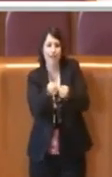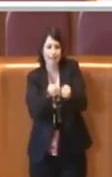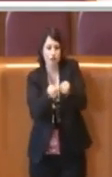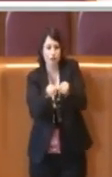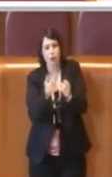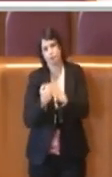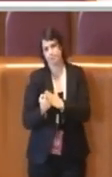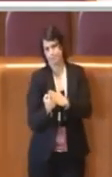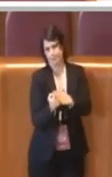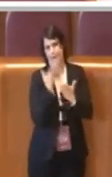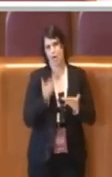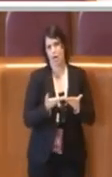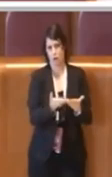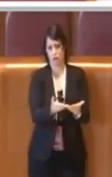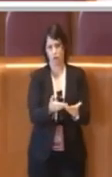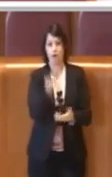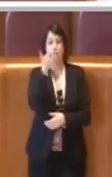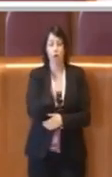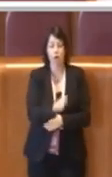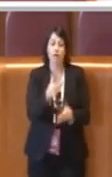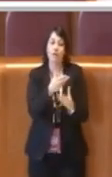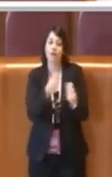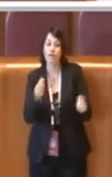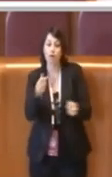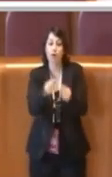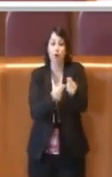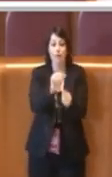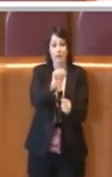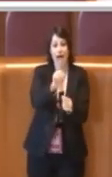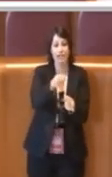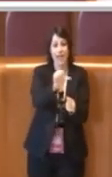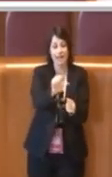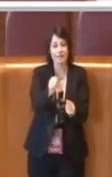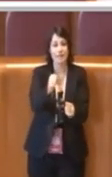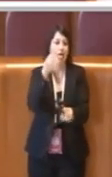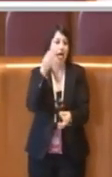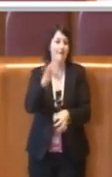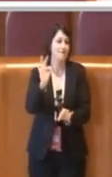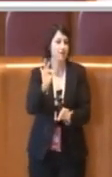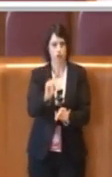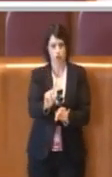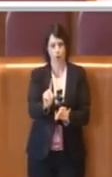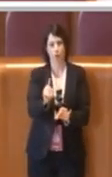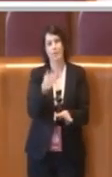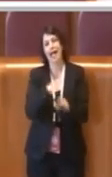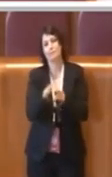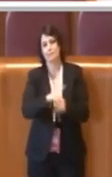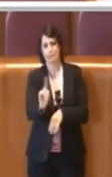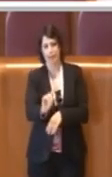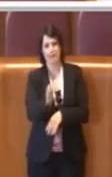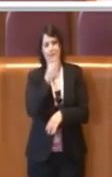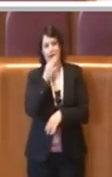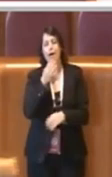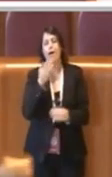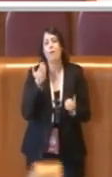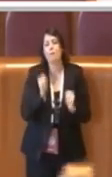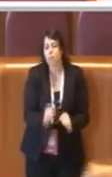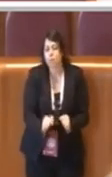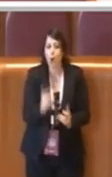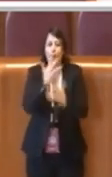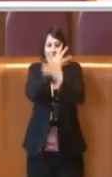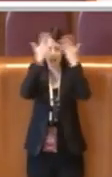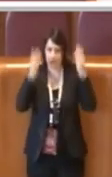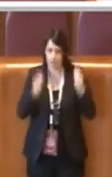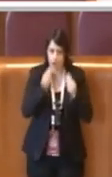presidenti della gs non sono degli esperti contabili quindi hanno bisogno magari di qualche delucidazione di qualche chiarimento di qualche